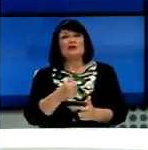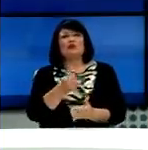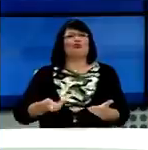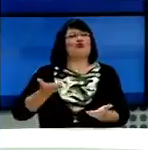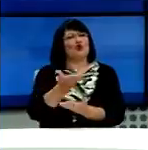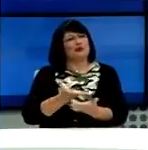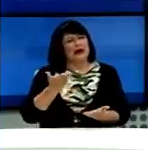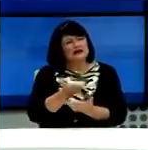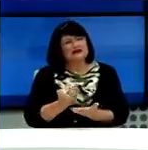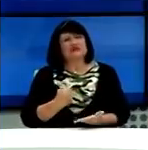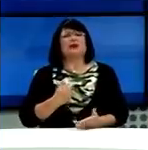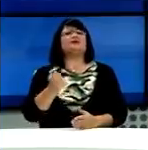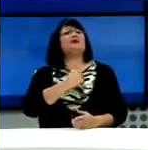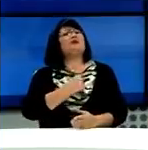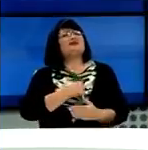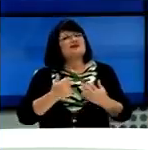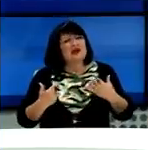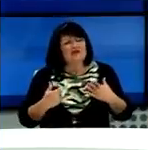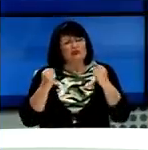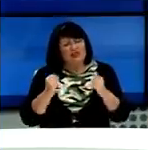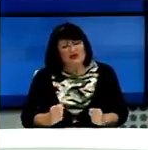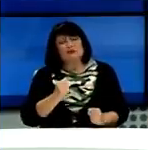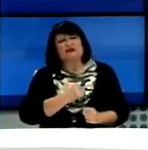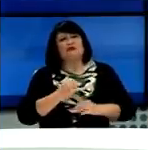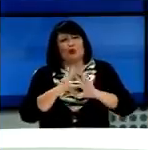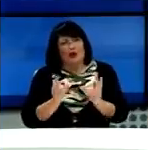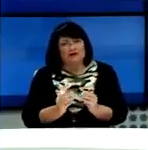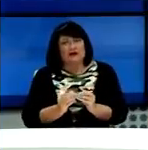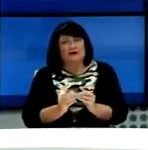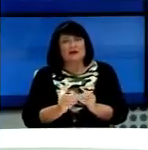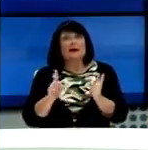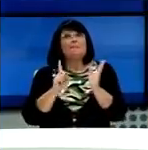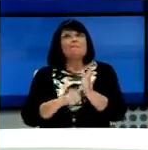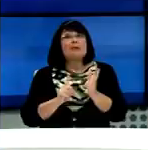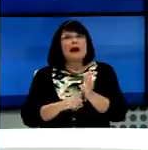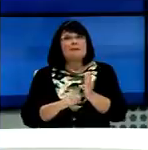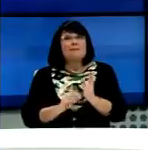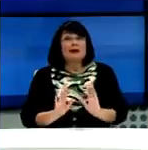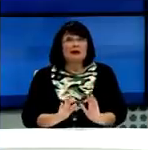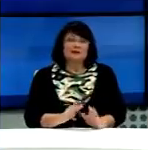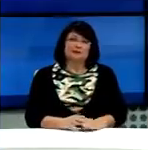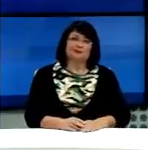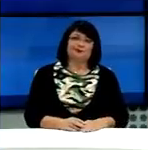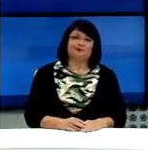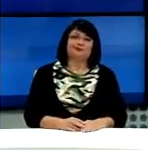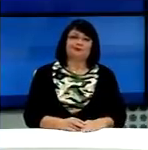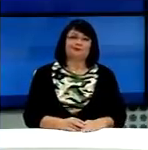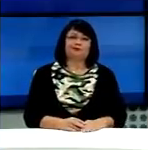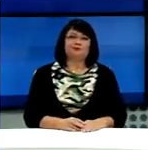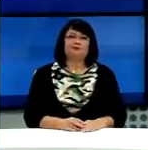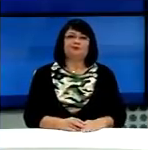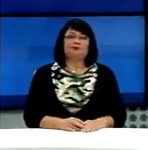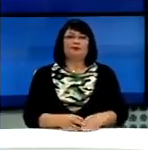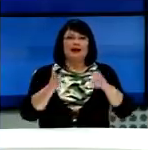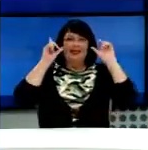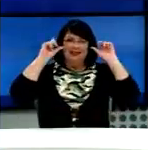τις απόψεις μας, τις θέσεις μας, να εκπληρώσουμε και ένα δημοκρατικό